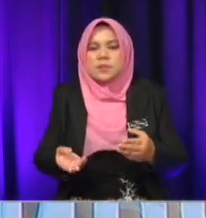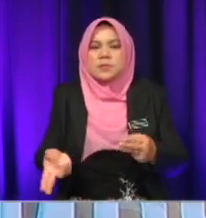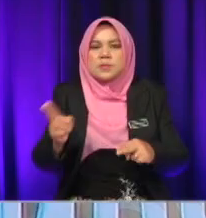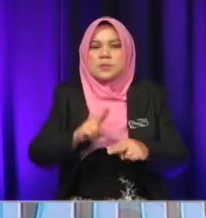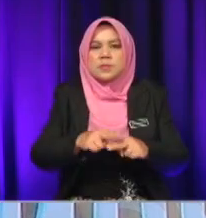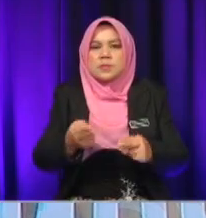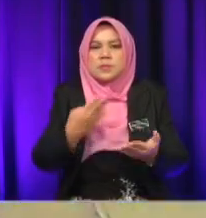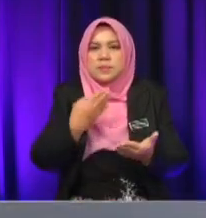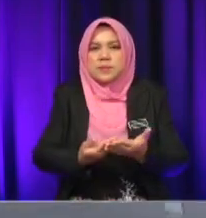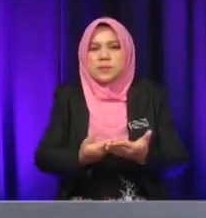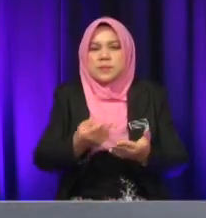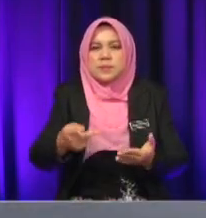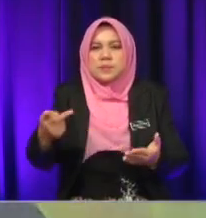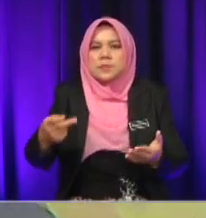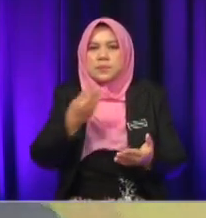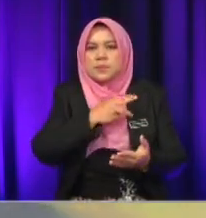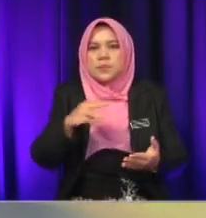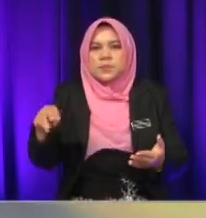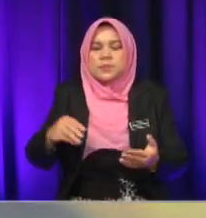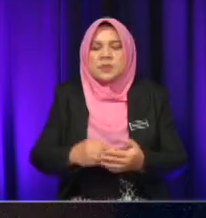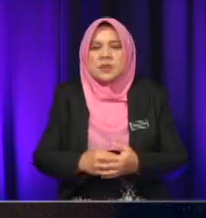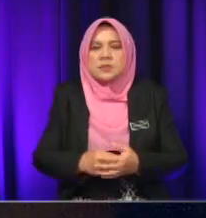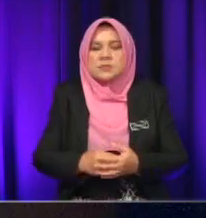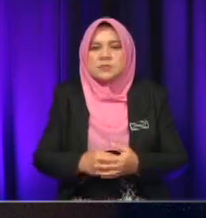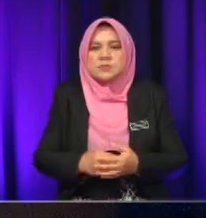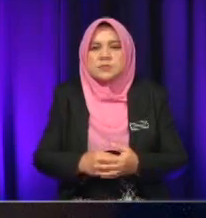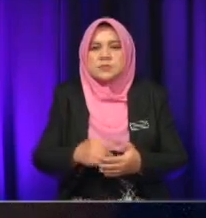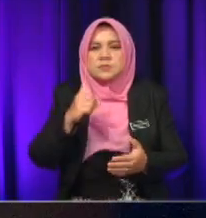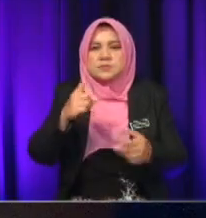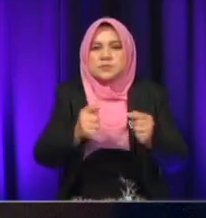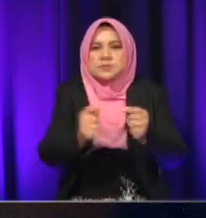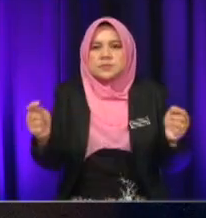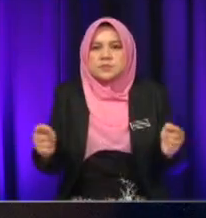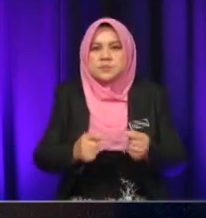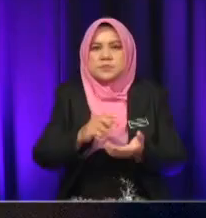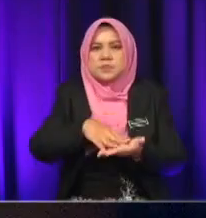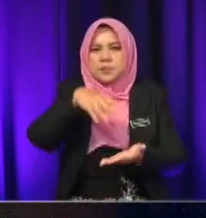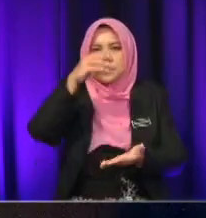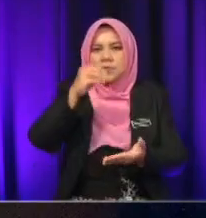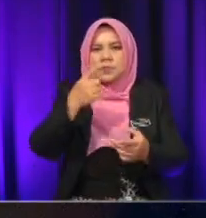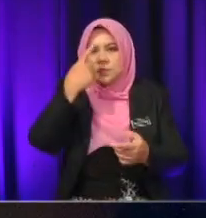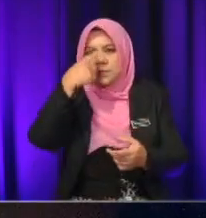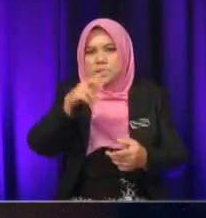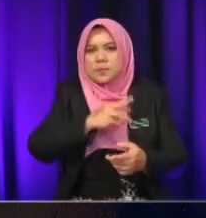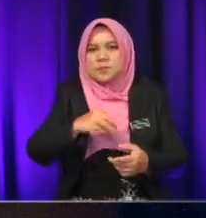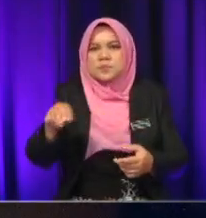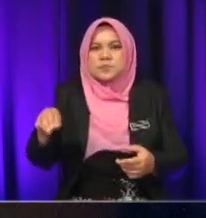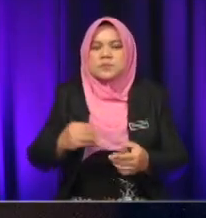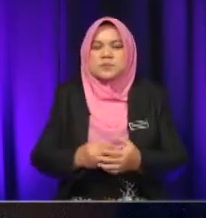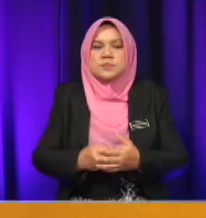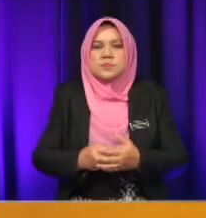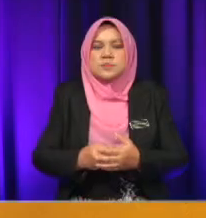menaikkan taraf produk mereka kan cikgu? Betul. Kita bagi satu platform pembelajaran kat mereka. Yeah. Kan, jadi at